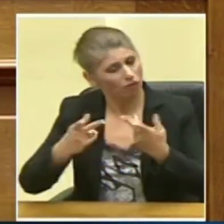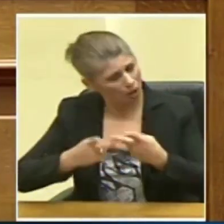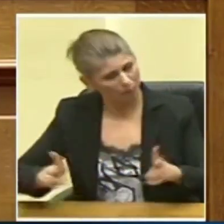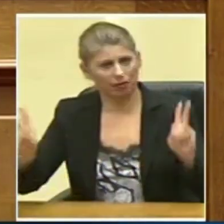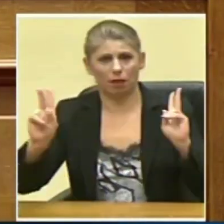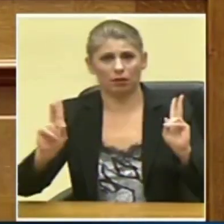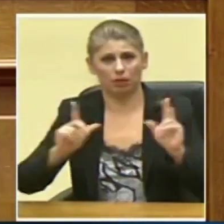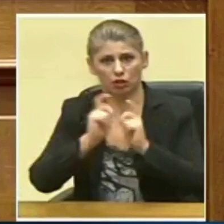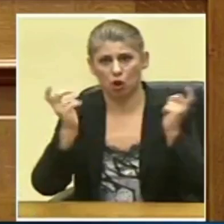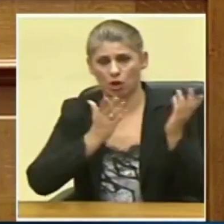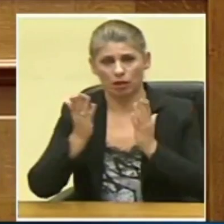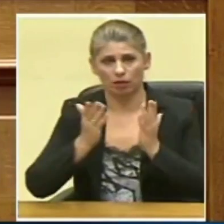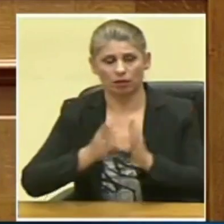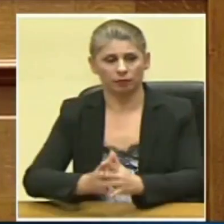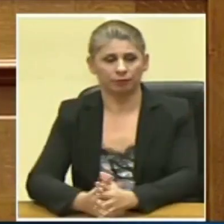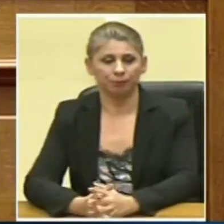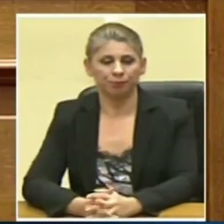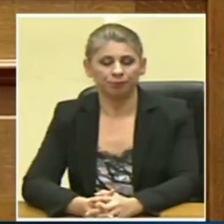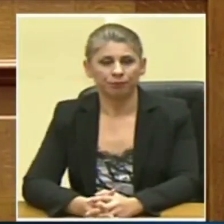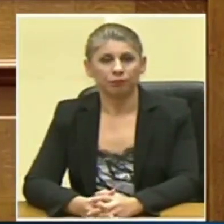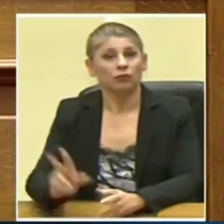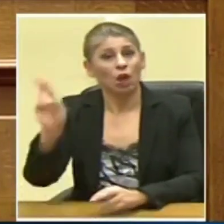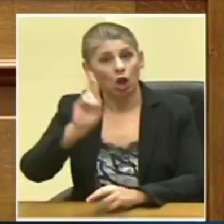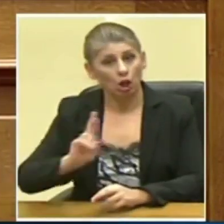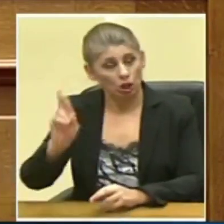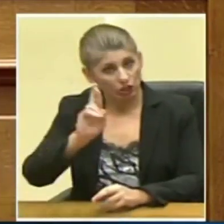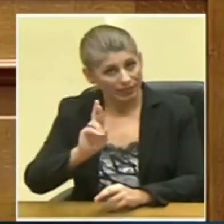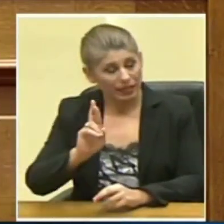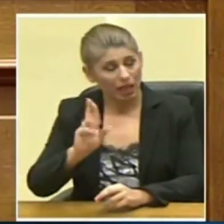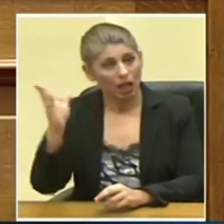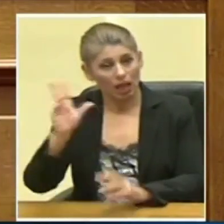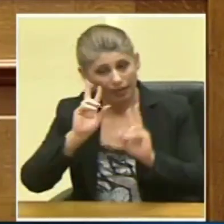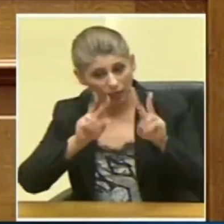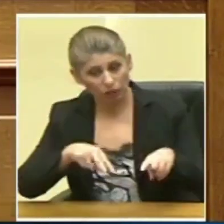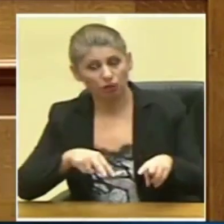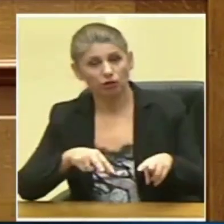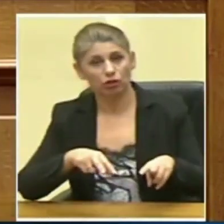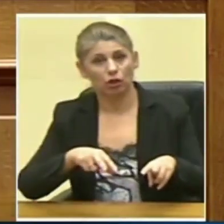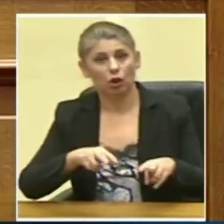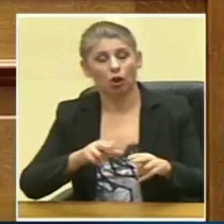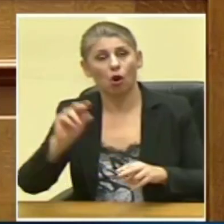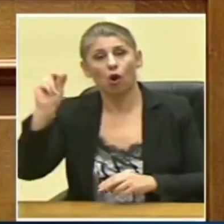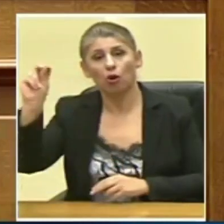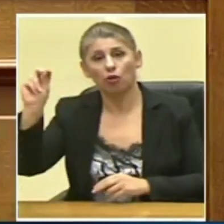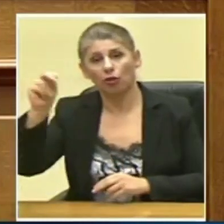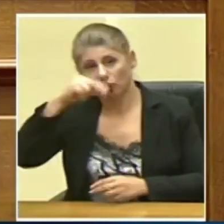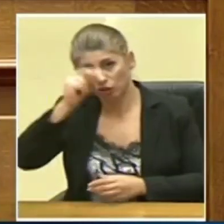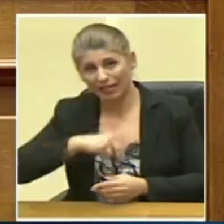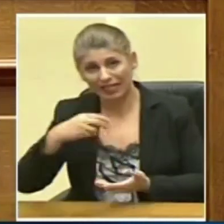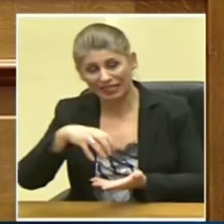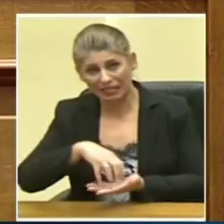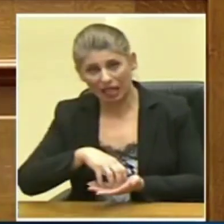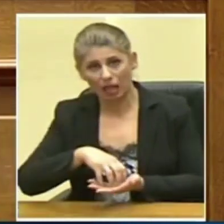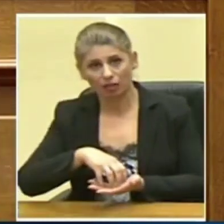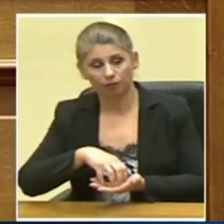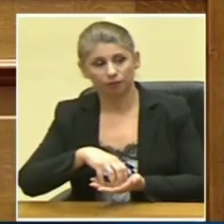σχολεία. Στην Ρωσία αναγνωρίζεται η Ορθόδοξη Εκκλησία